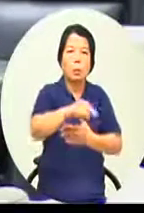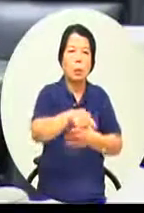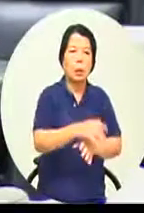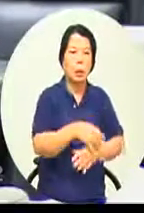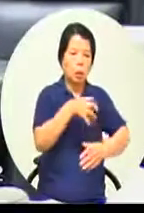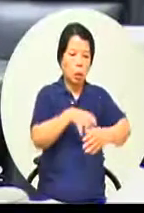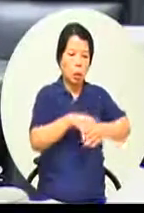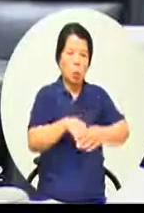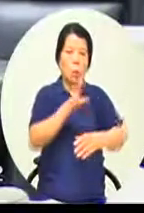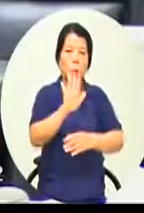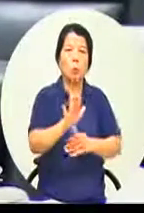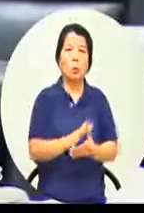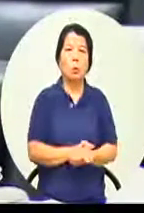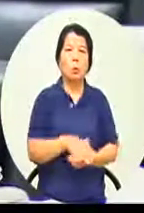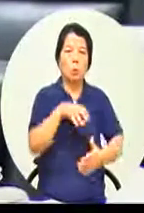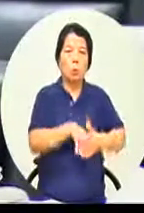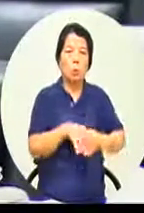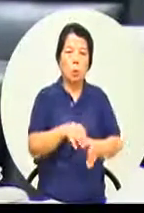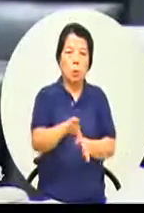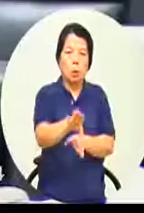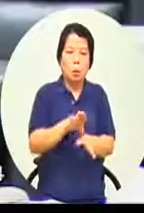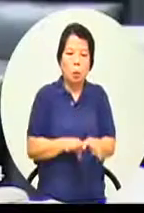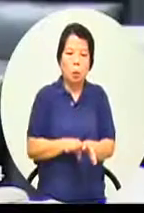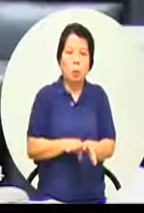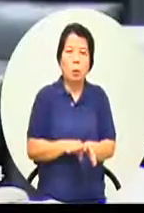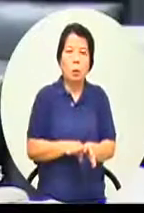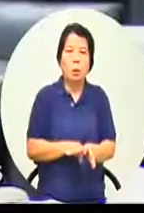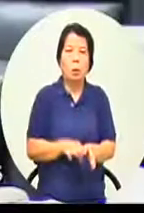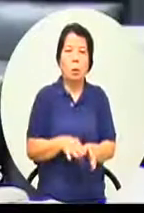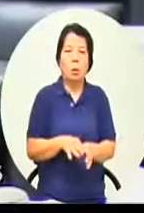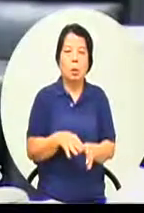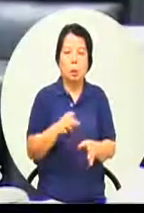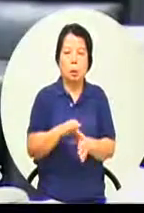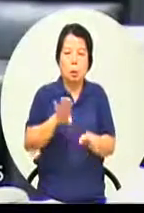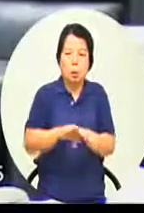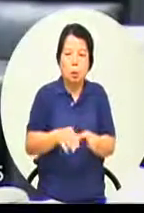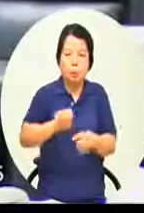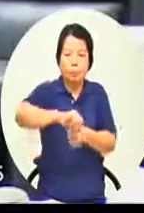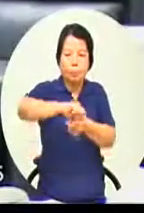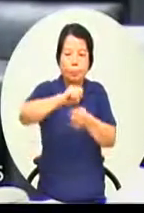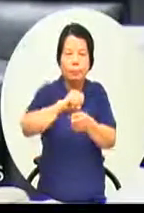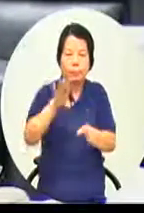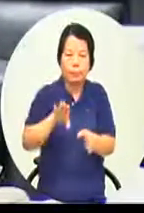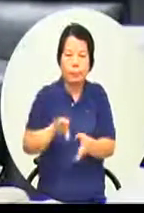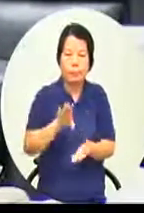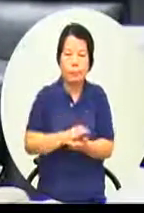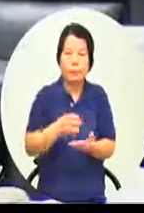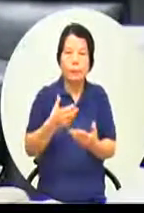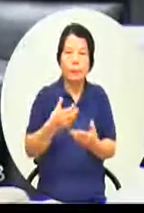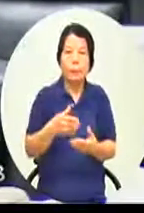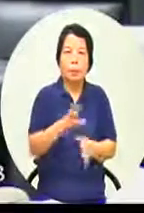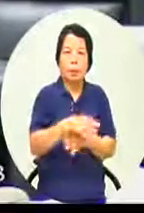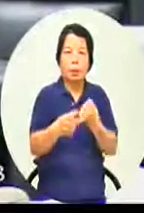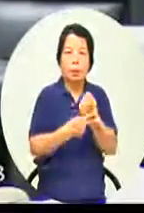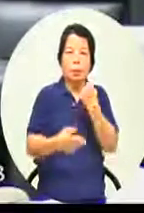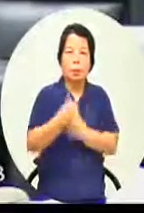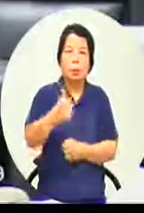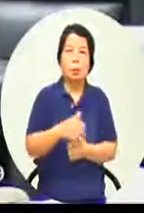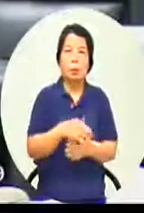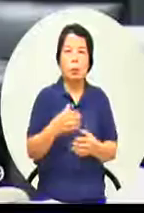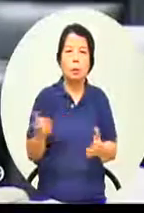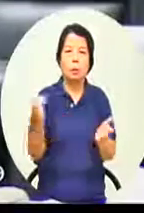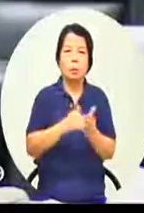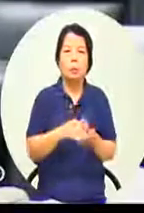他们都觉得说停这样会比较停多一点台啊，所以打拢停安尼啊。啊，这嘛做头壳疼，里长嘛甲我讲，啊，这到底是要安